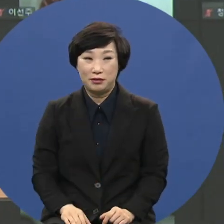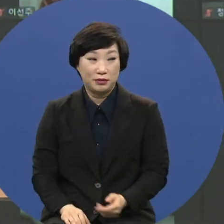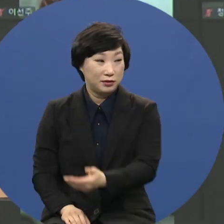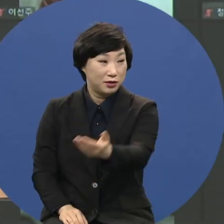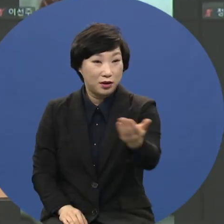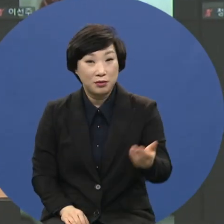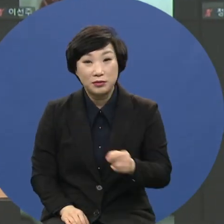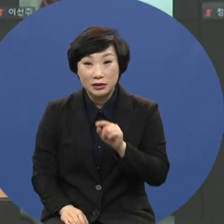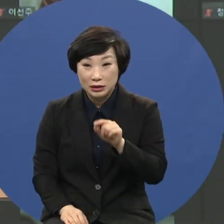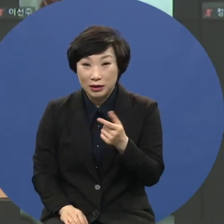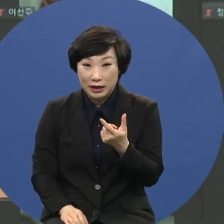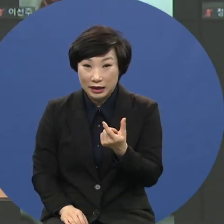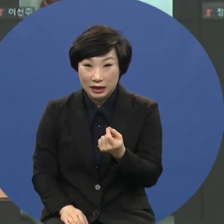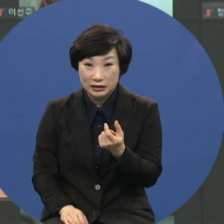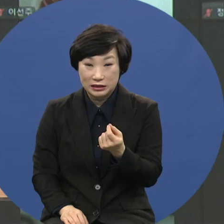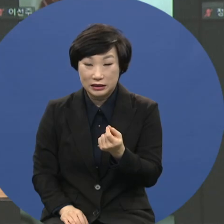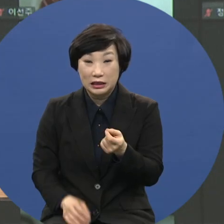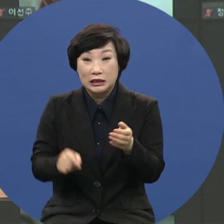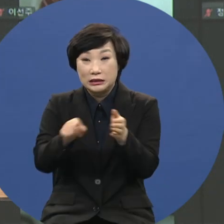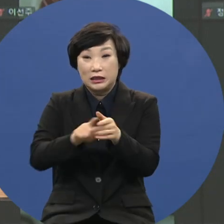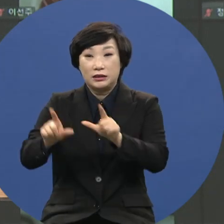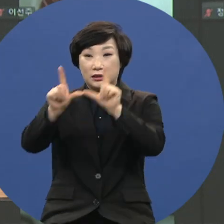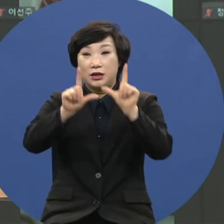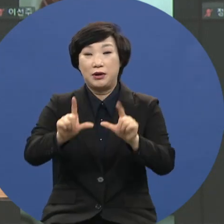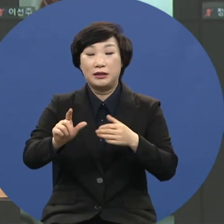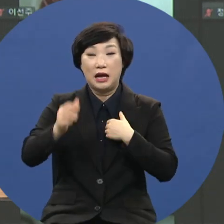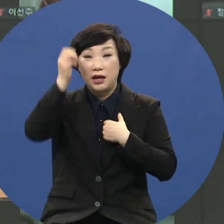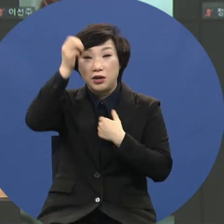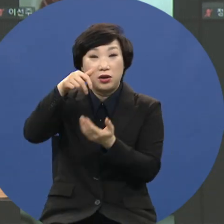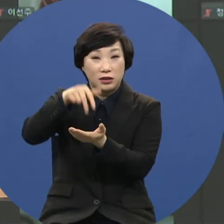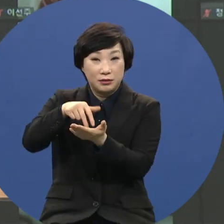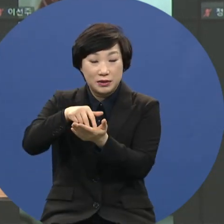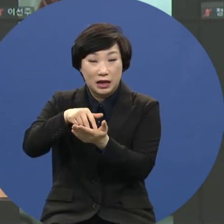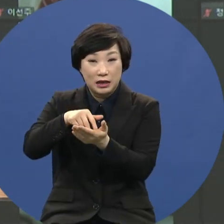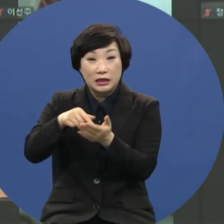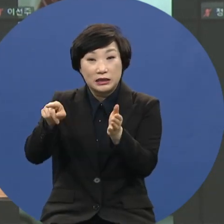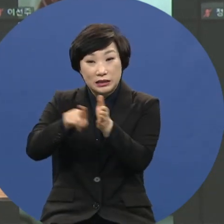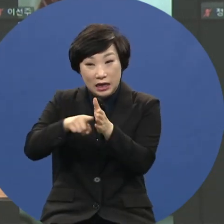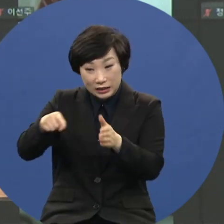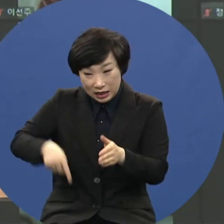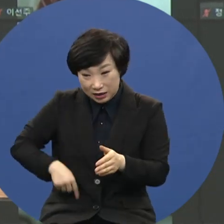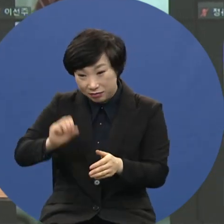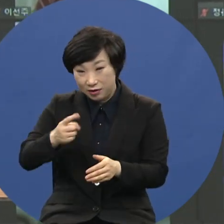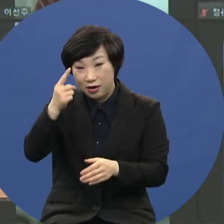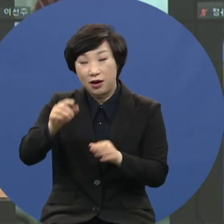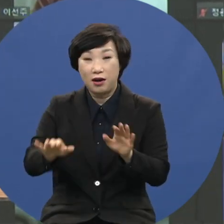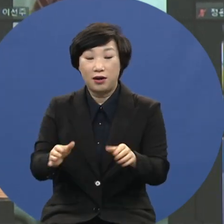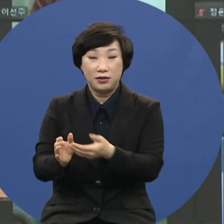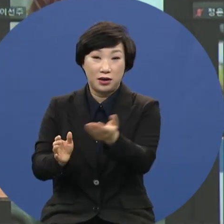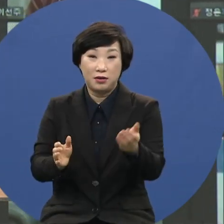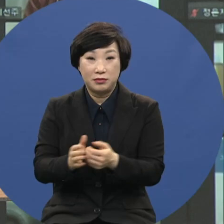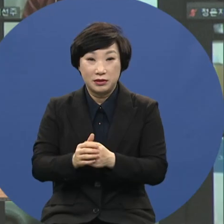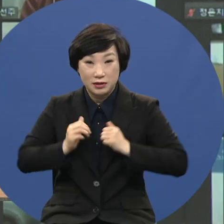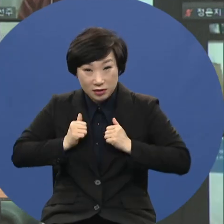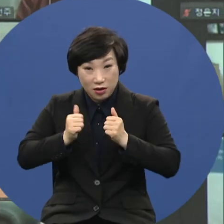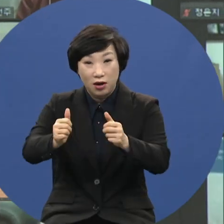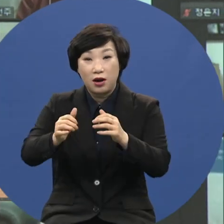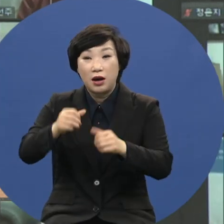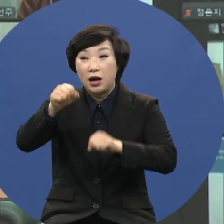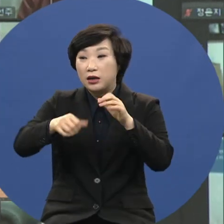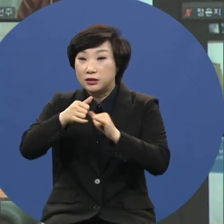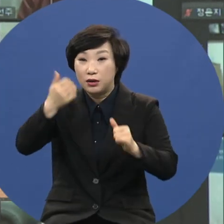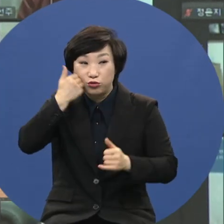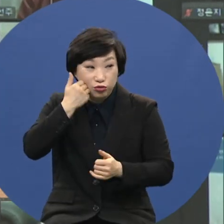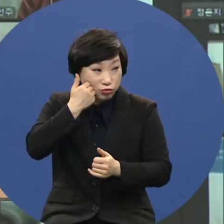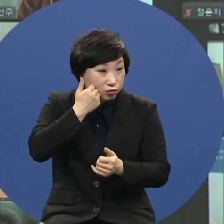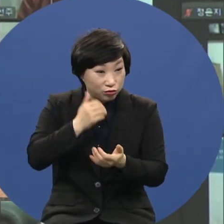여러분이 그렇게 신앙생활을 영적으로 신앙 양심에 의해서 노골적으로 하는 사람이